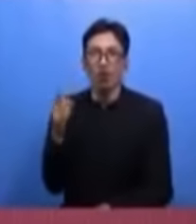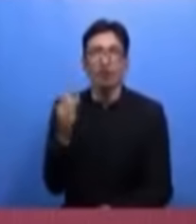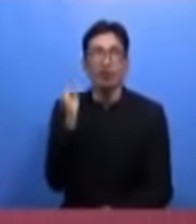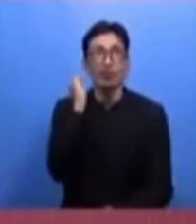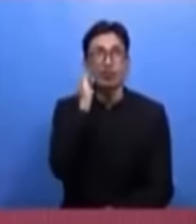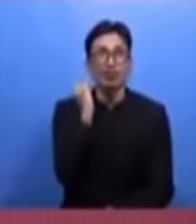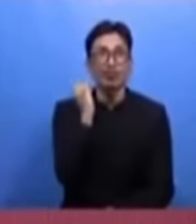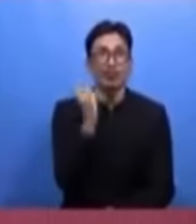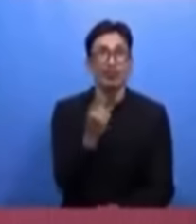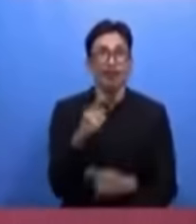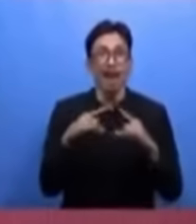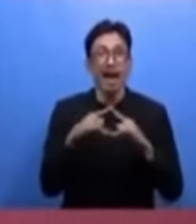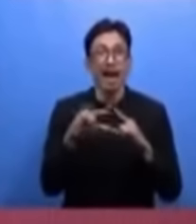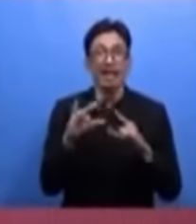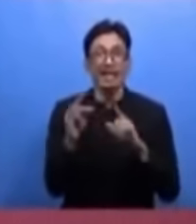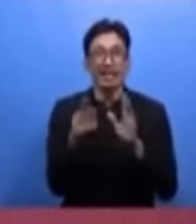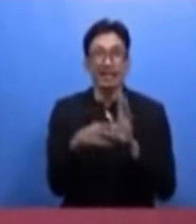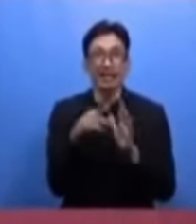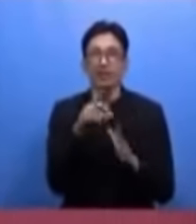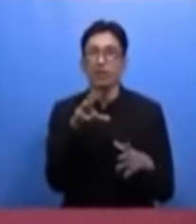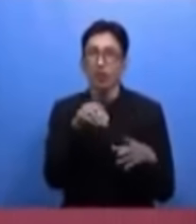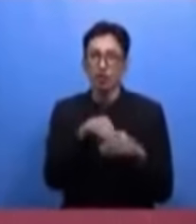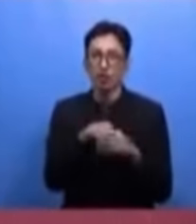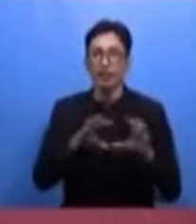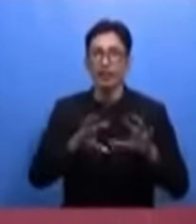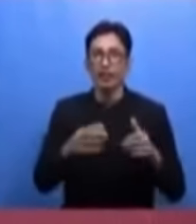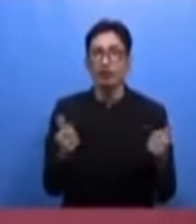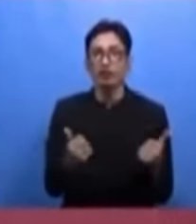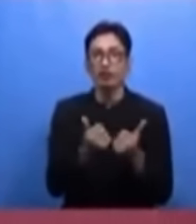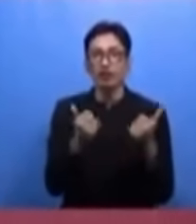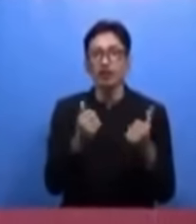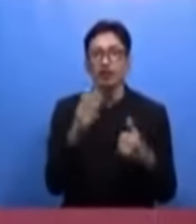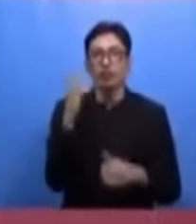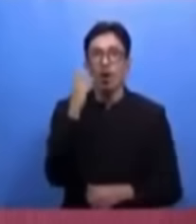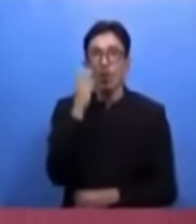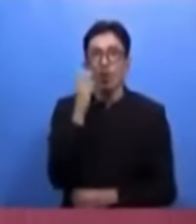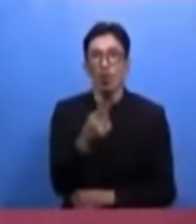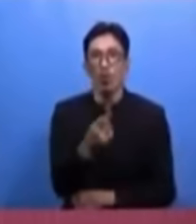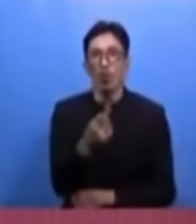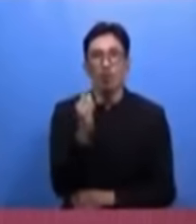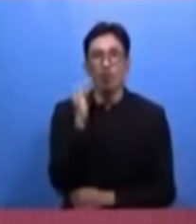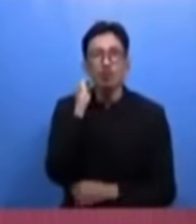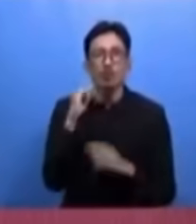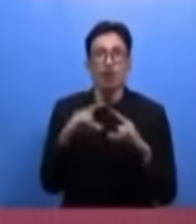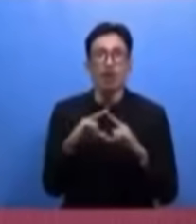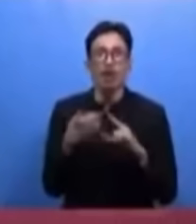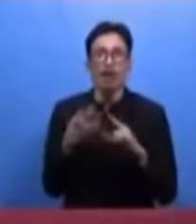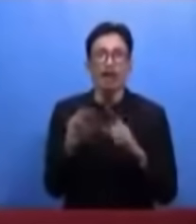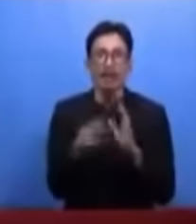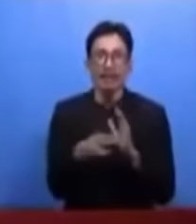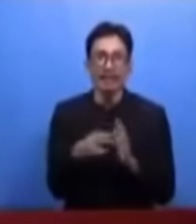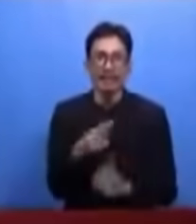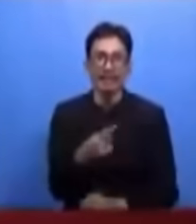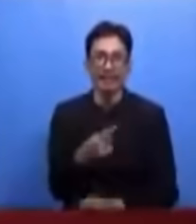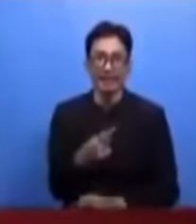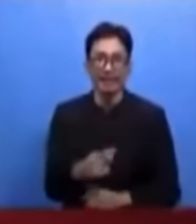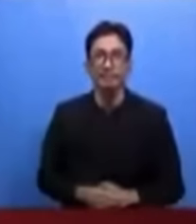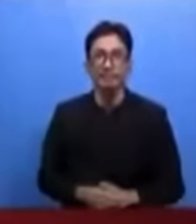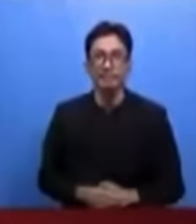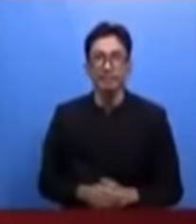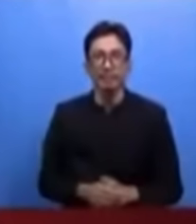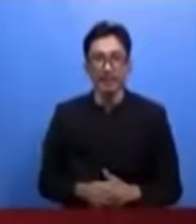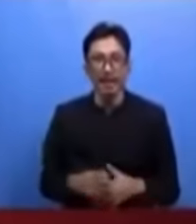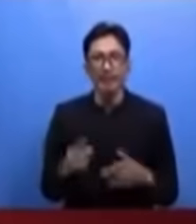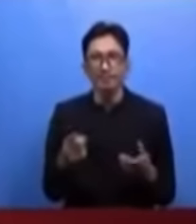adalah merupakan tim sukses Pak Prabowo di Pilpres kemarin. Tentunya ini adalah harus